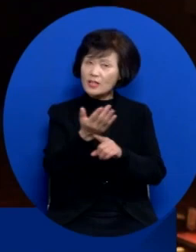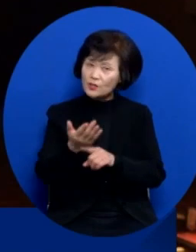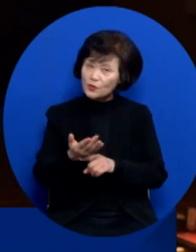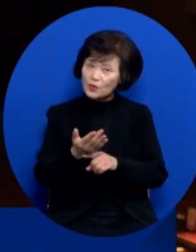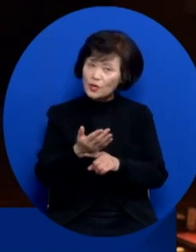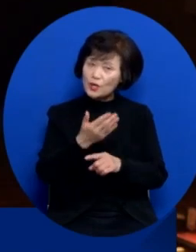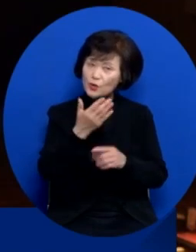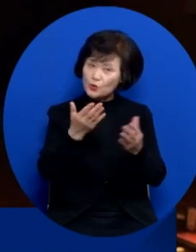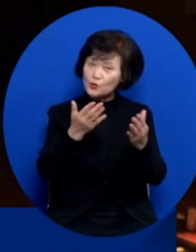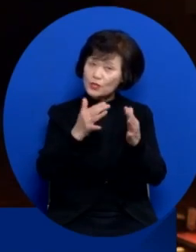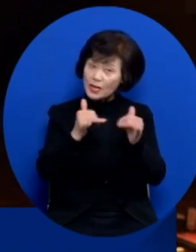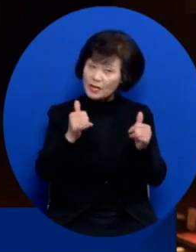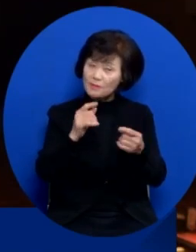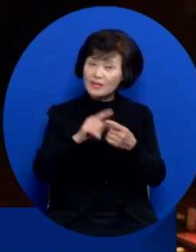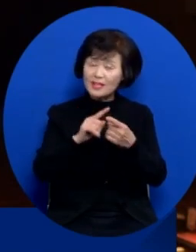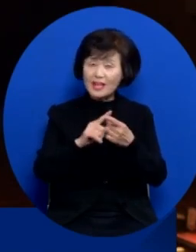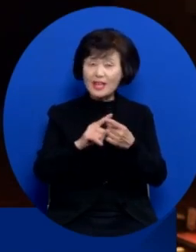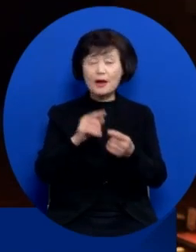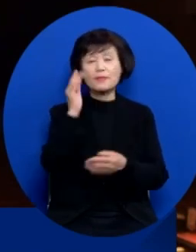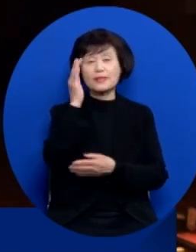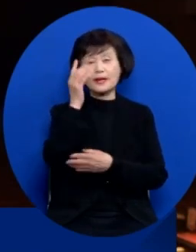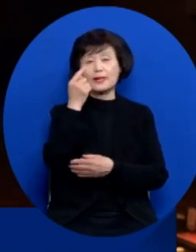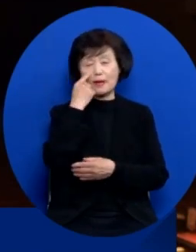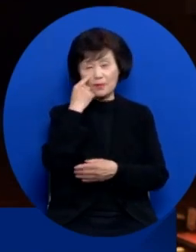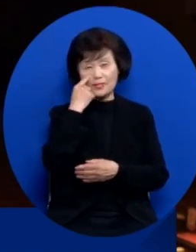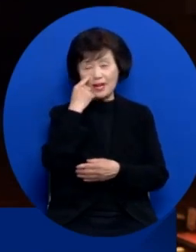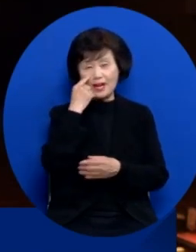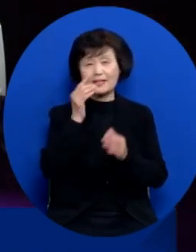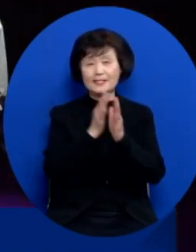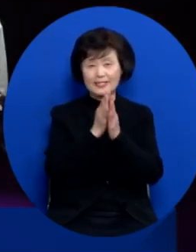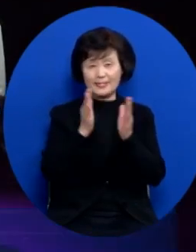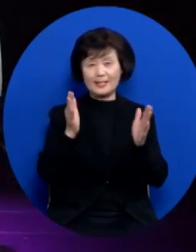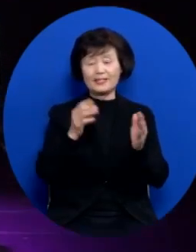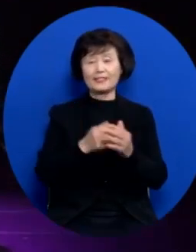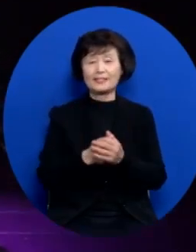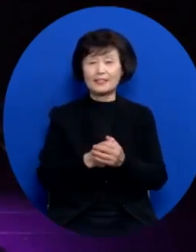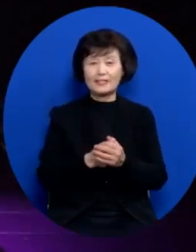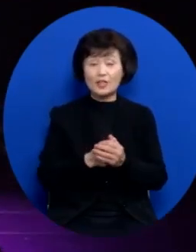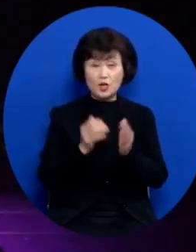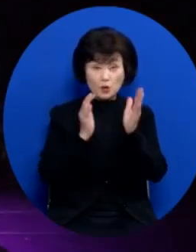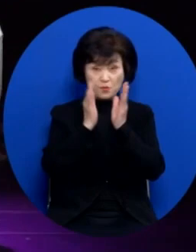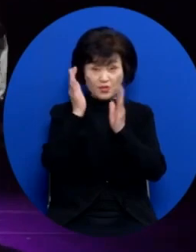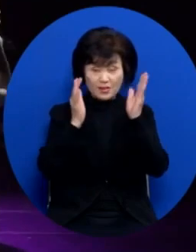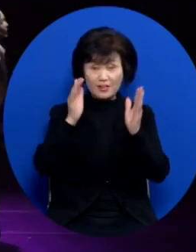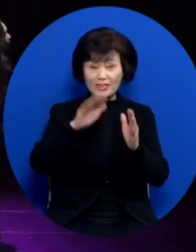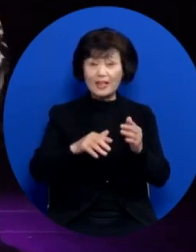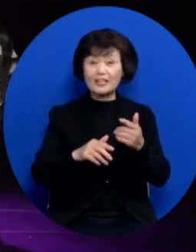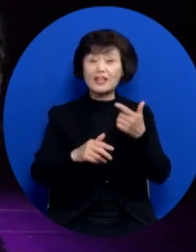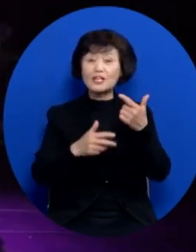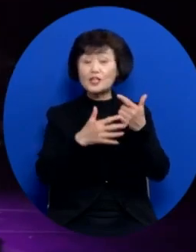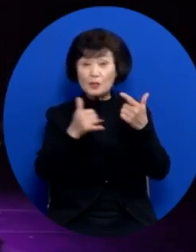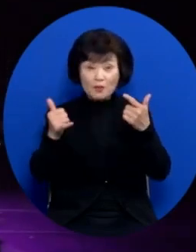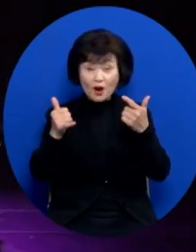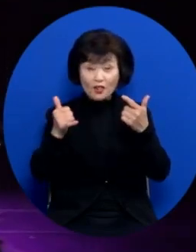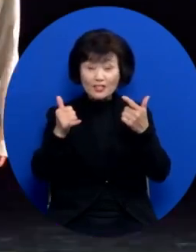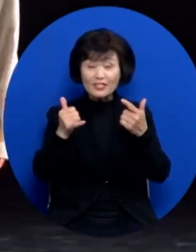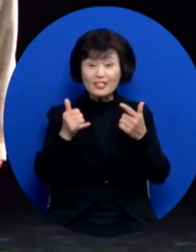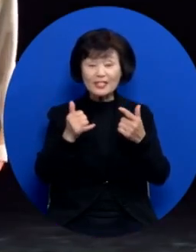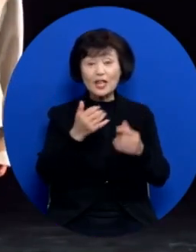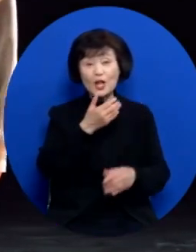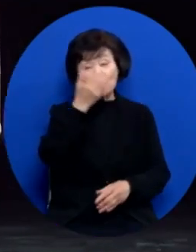사람을 이야기해보자. 처음에 이 연극을 시작하게 되었습니다. 뮤지컬엔 6명의 드리머들이